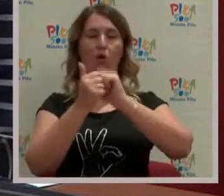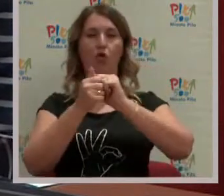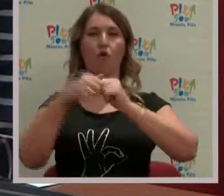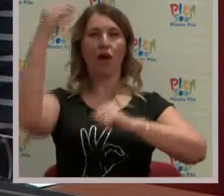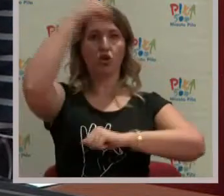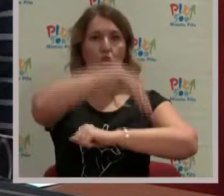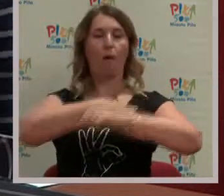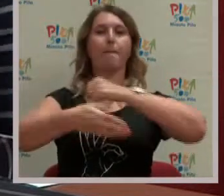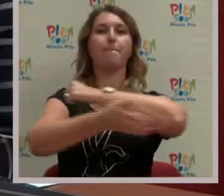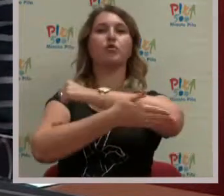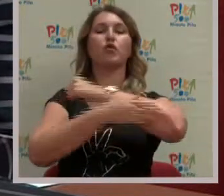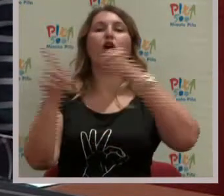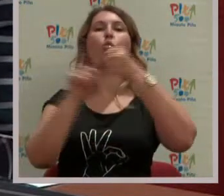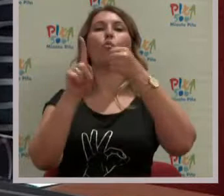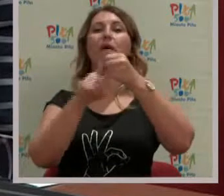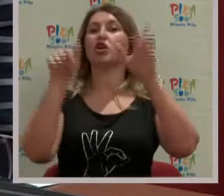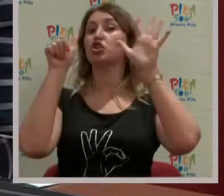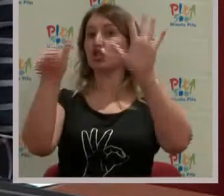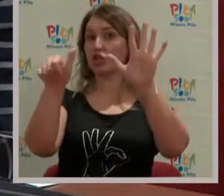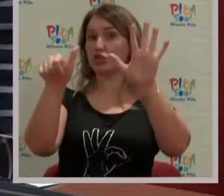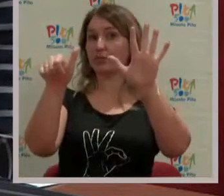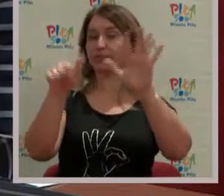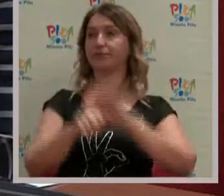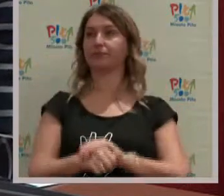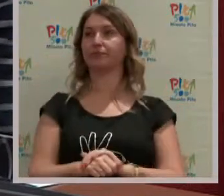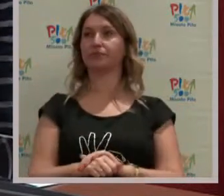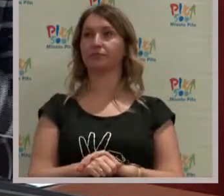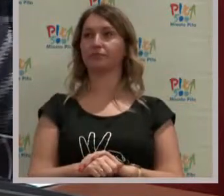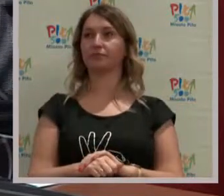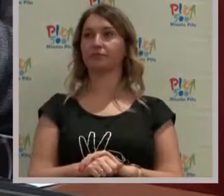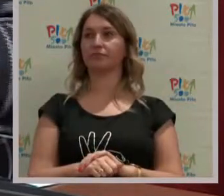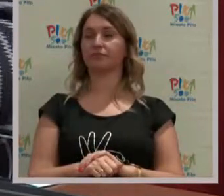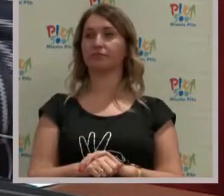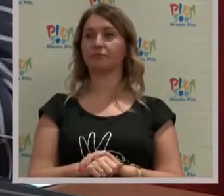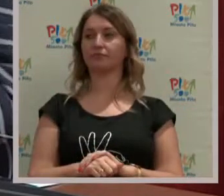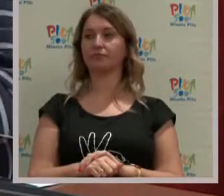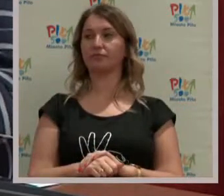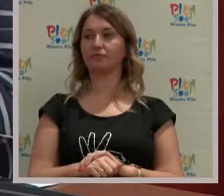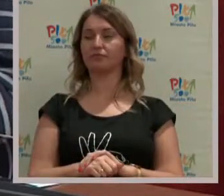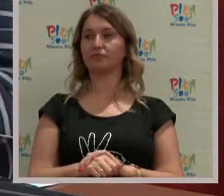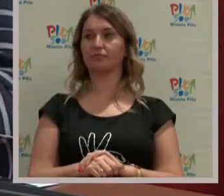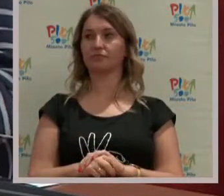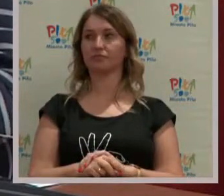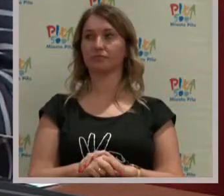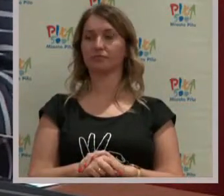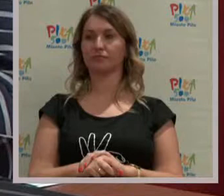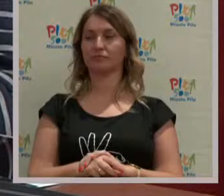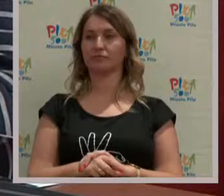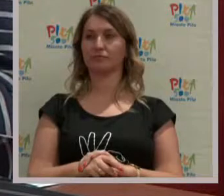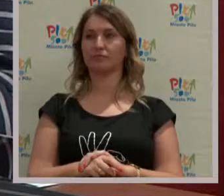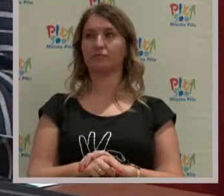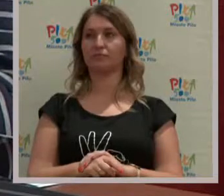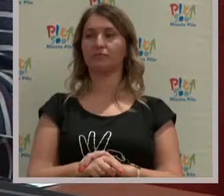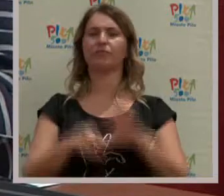podstawowej nr 6 w tym przypadku jeżeli chodzi o realizację wszystkie prace